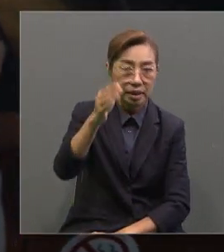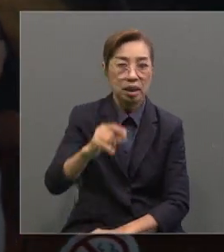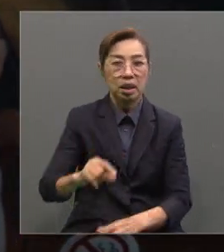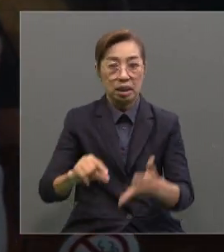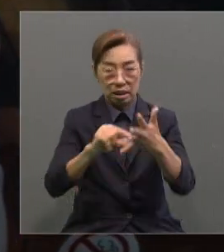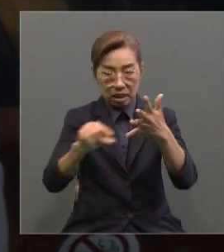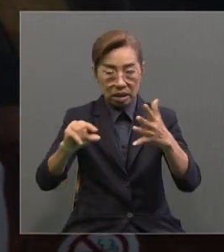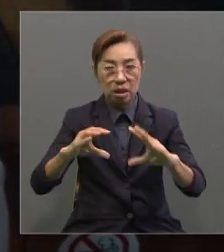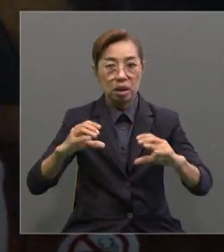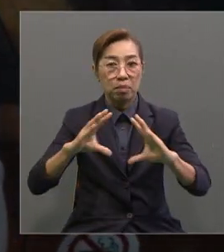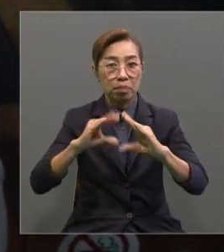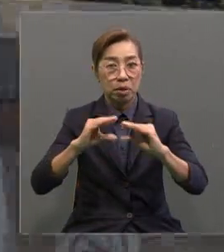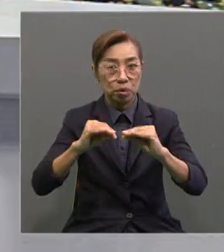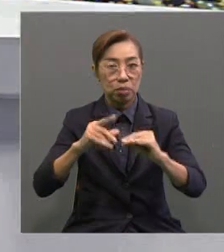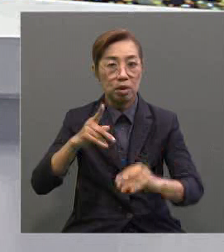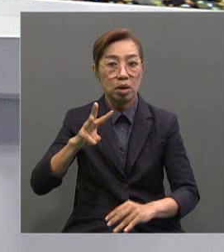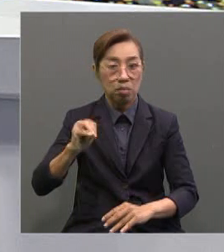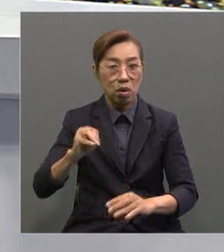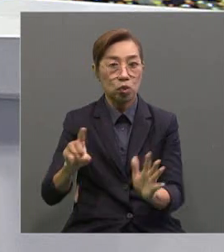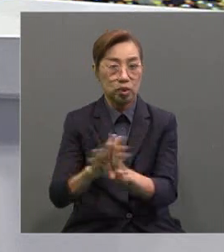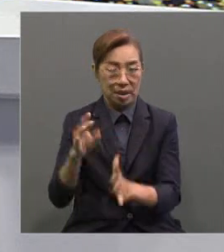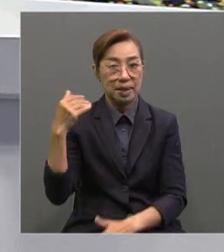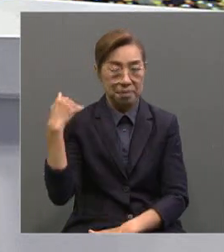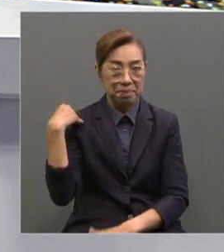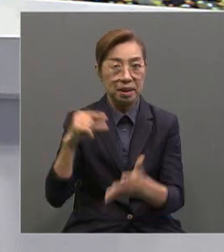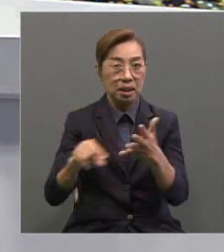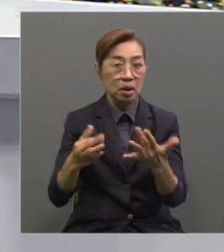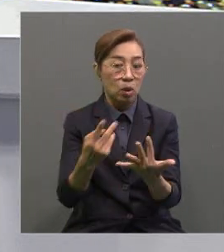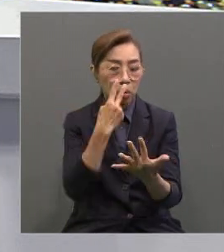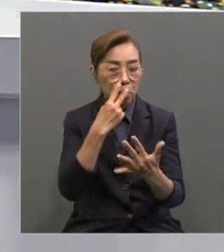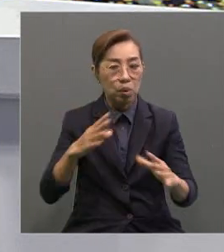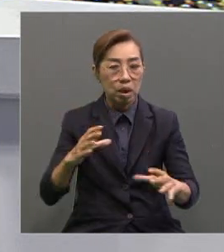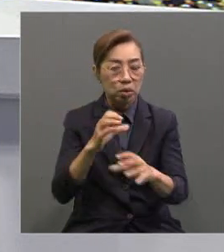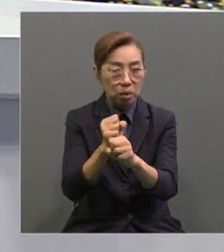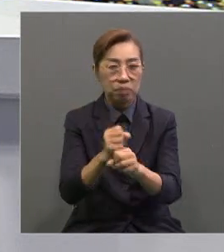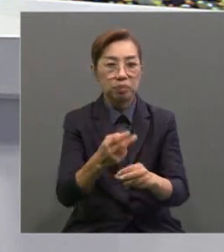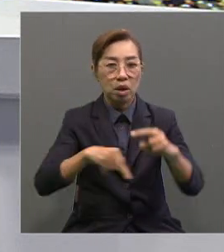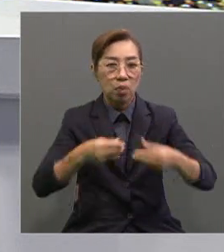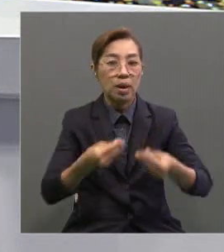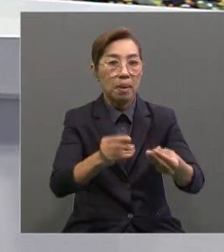คณะรัฐมนตรีอีก 1ครั้งสำหรับปีนี้เดี๋ยวก็ต้องดูนะคะว่าจะมีการออกมาตรการหรือว่าของขวัญอะไรให้กับพี่น้องประชาชน